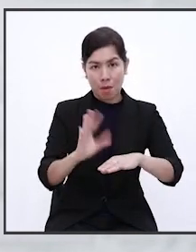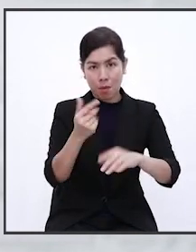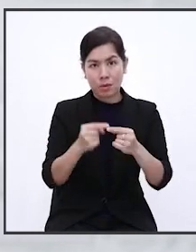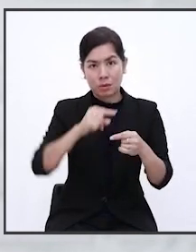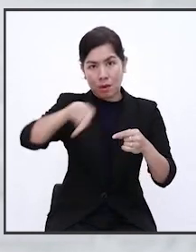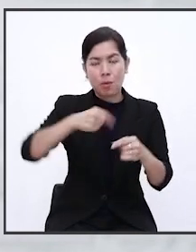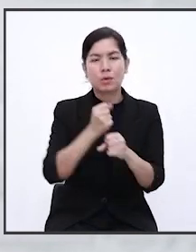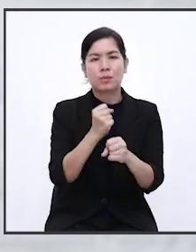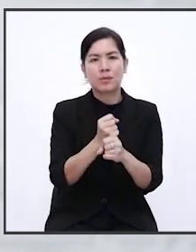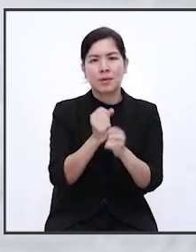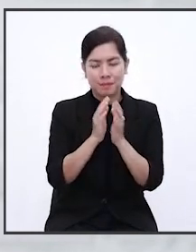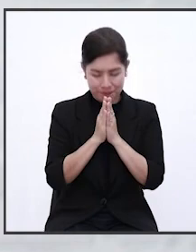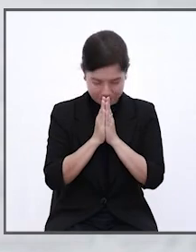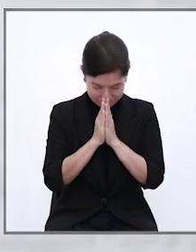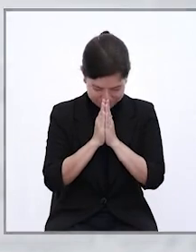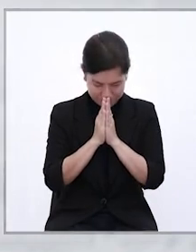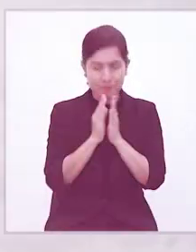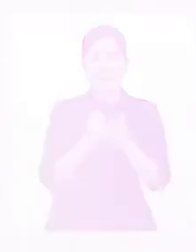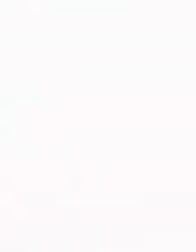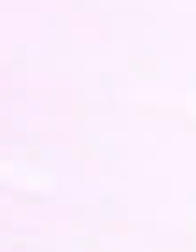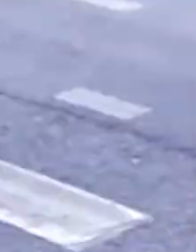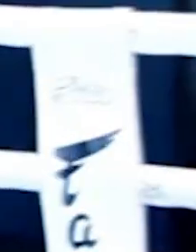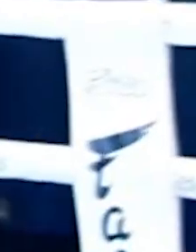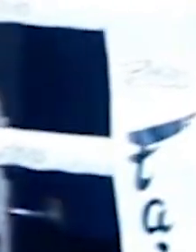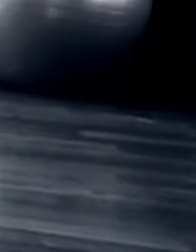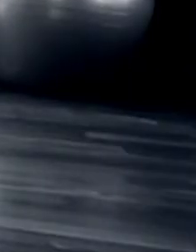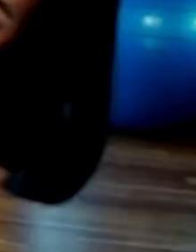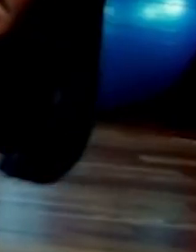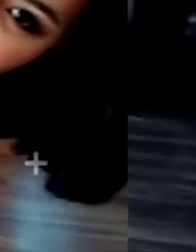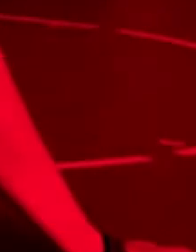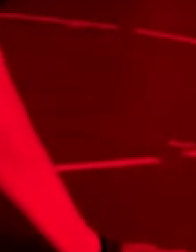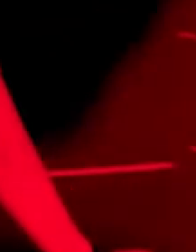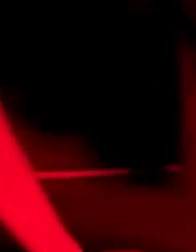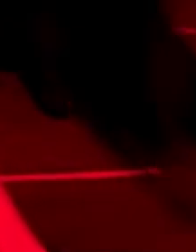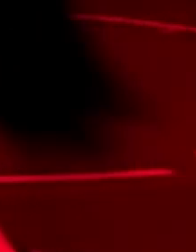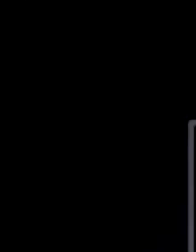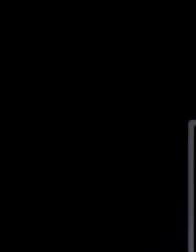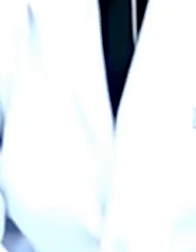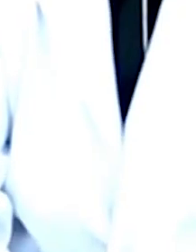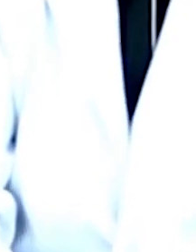ทีมงานลาไปแล้วสวัสดีค่ะ